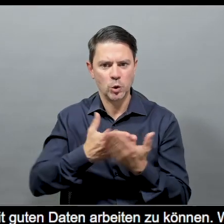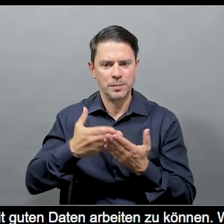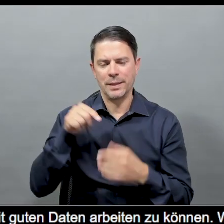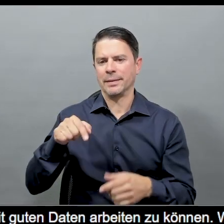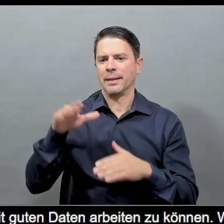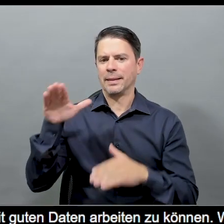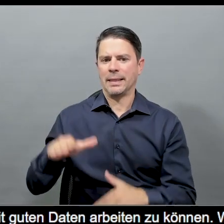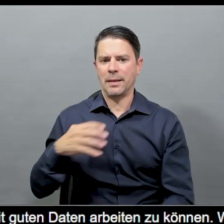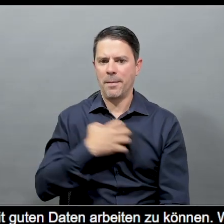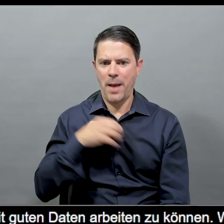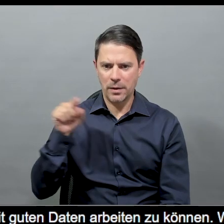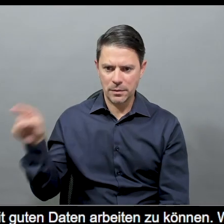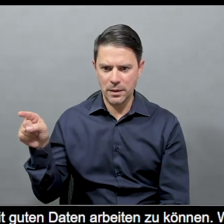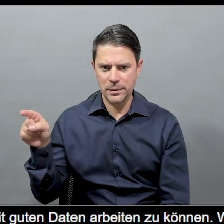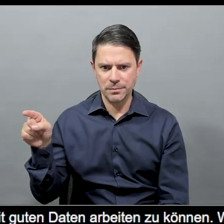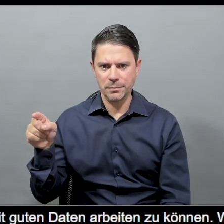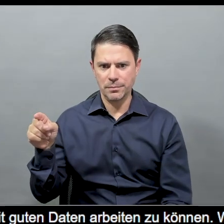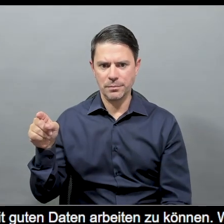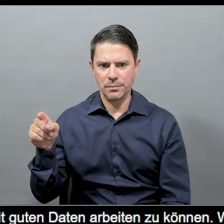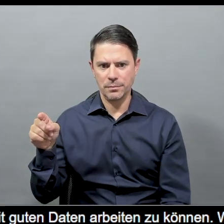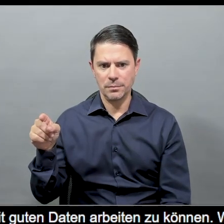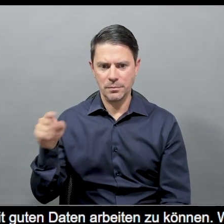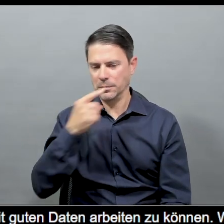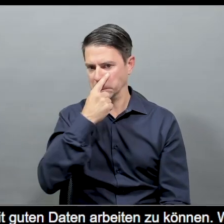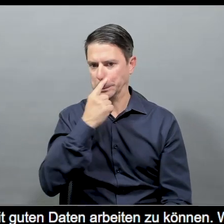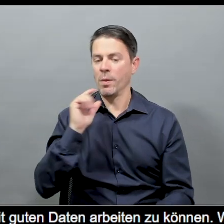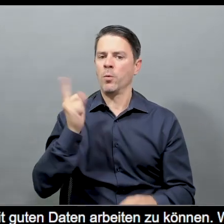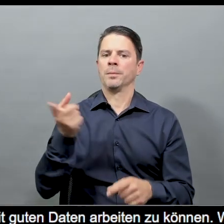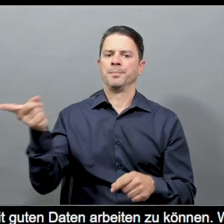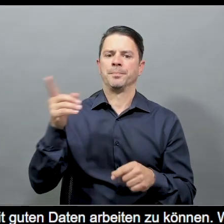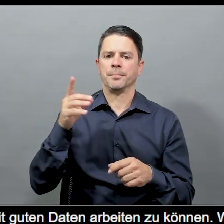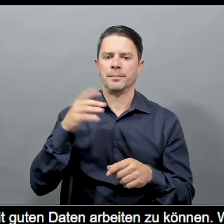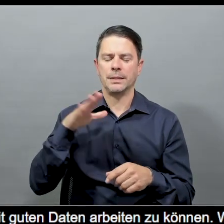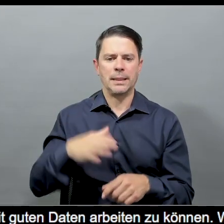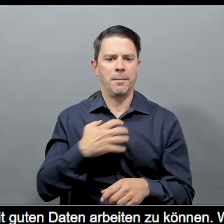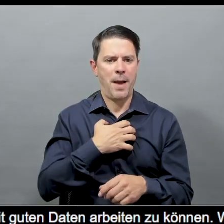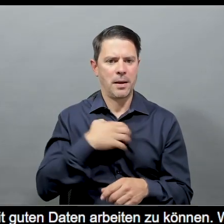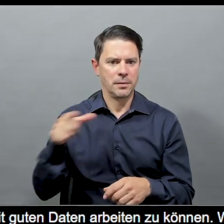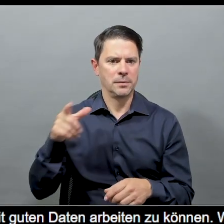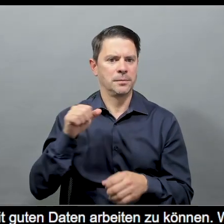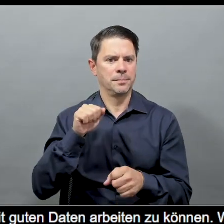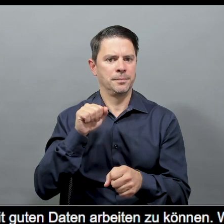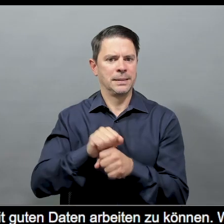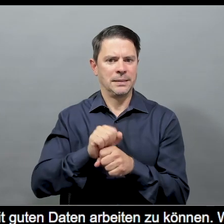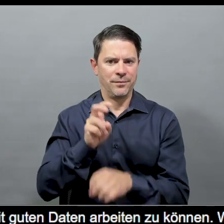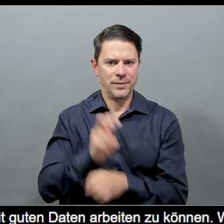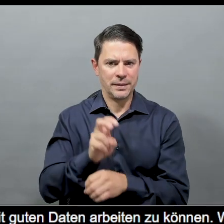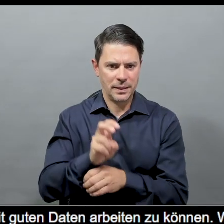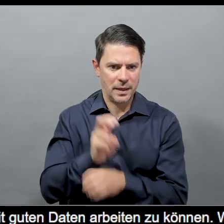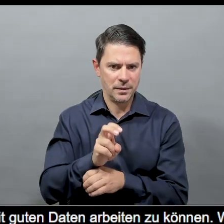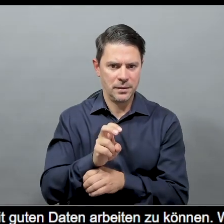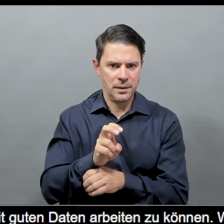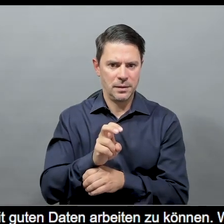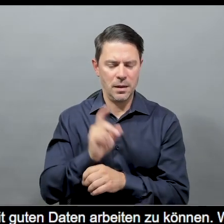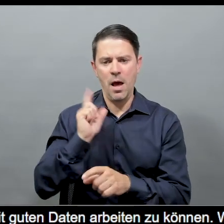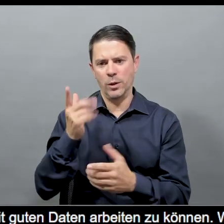Niederbayern kann ich vielleicht, gerade weil ich auch die Vertreter der niederbayerschen Presse hier noch sitzen sehe, sagen, wir hatten kürzlich ein Gespräch mit den Vertretern